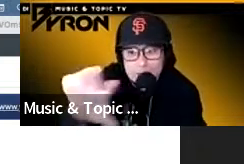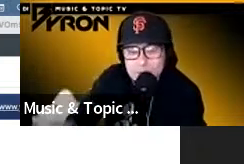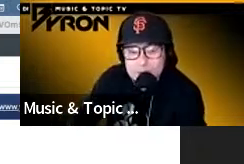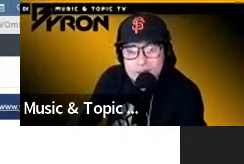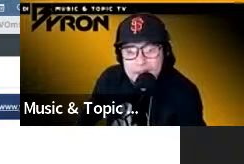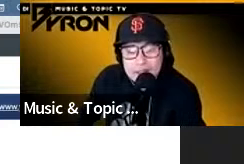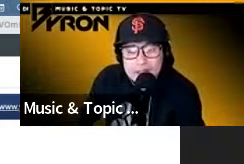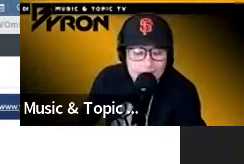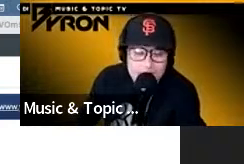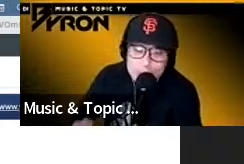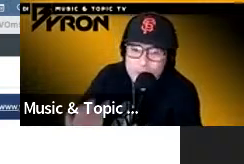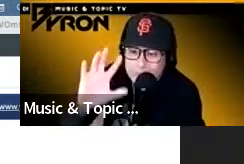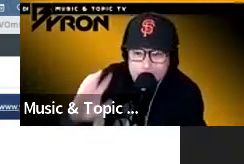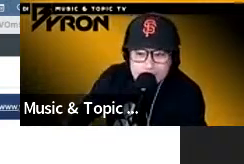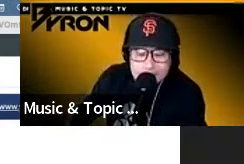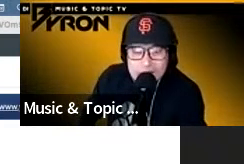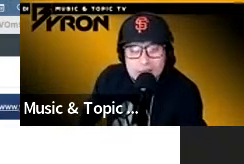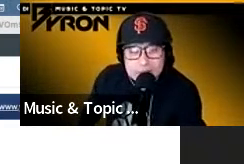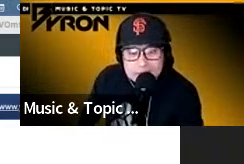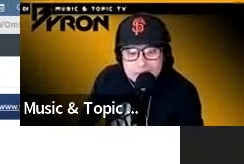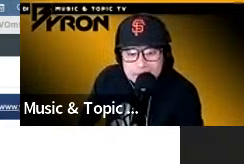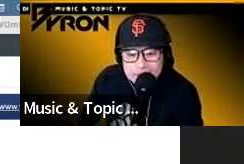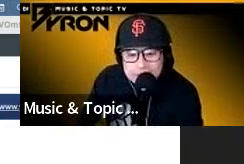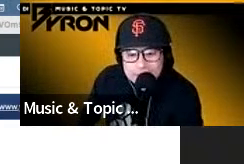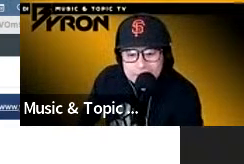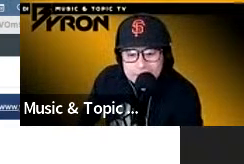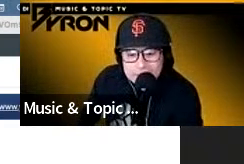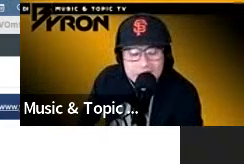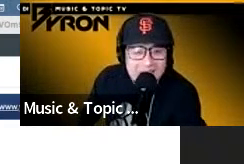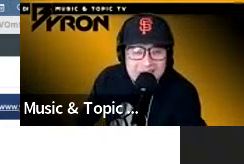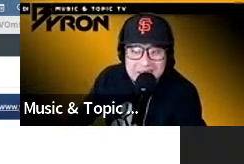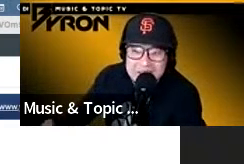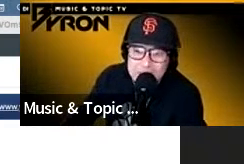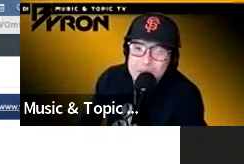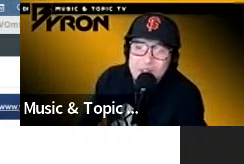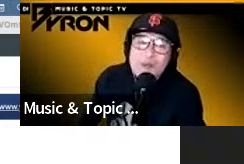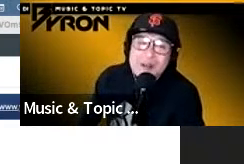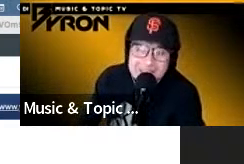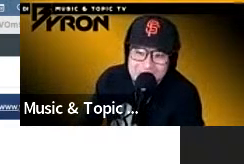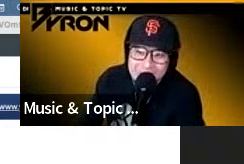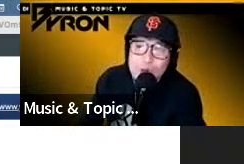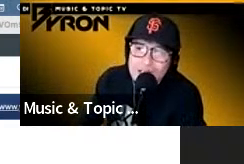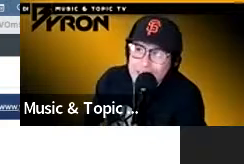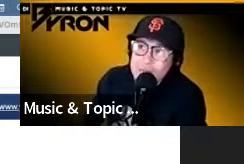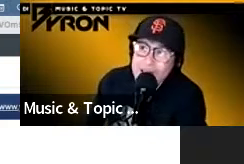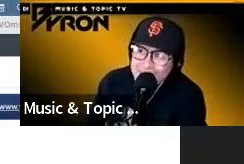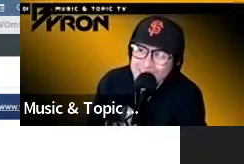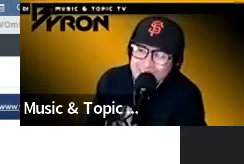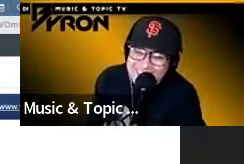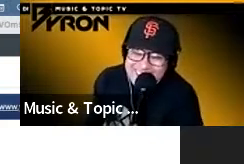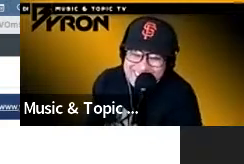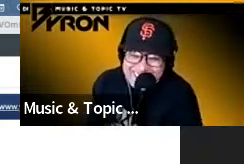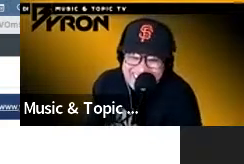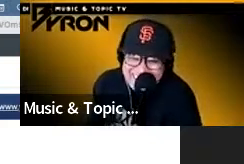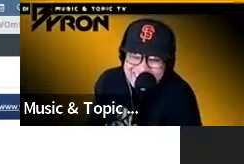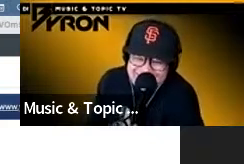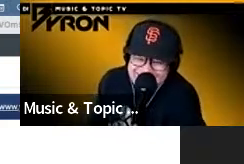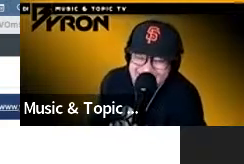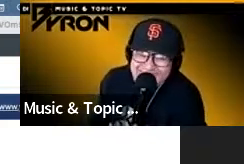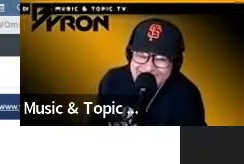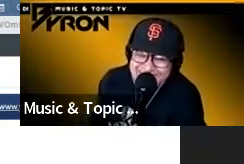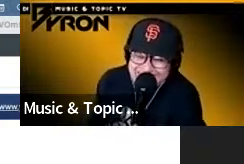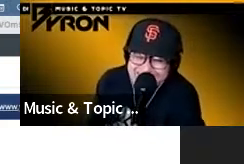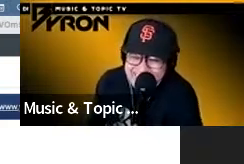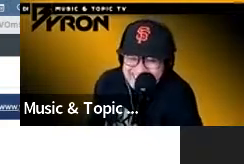mga viewers mo alam ko yung iba diyan matatalino wala na silang choice kundi umag sayo Oo nga tama ka